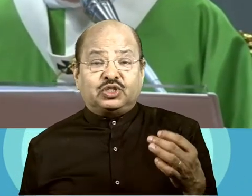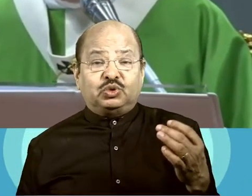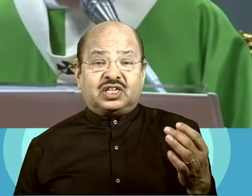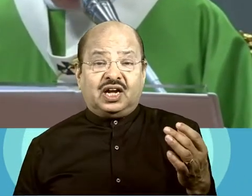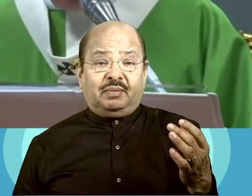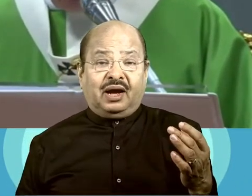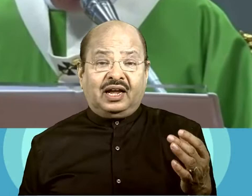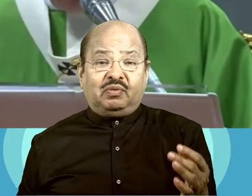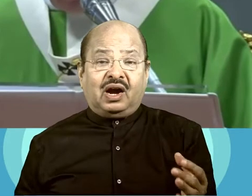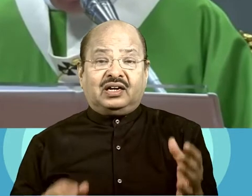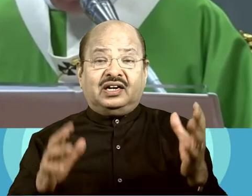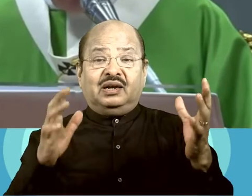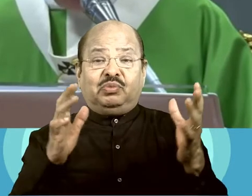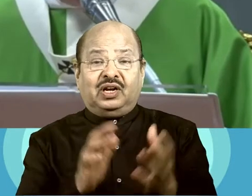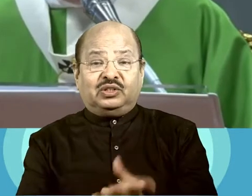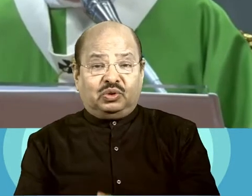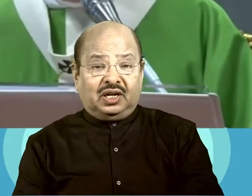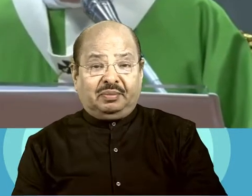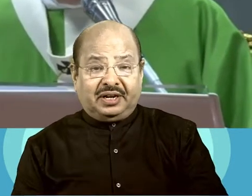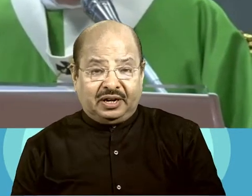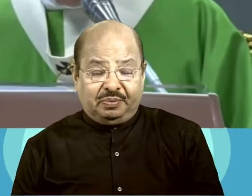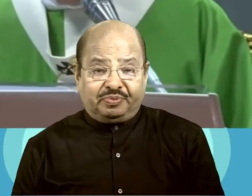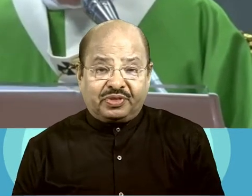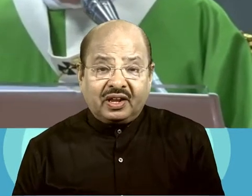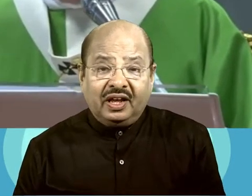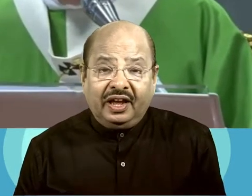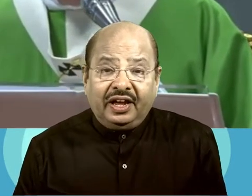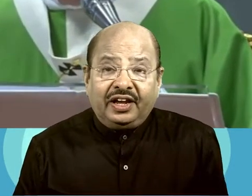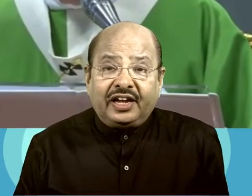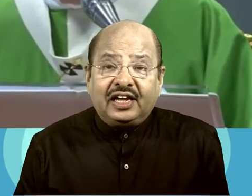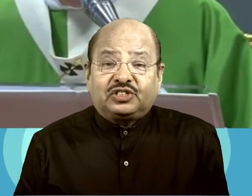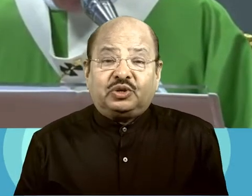എന്നിവ ശുഷ്കമായ വാക്കുകൾ പോലെ തോന്നാമെങ്കിലും